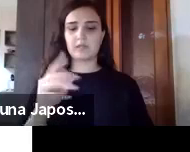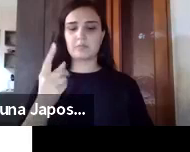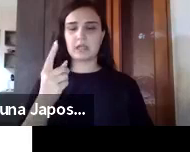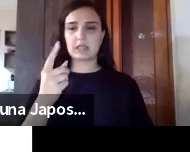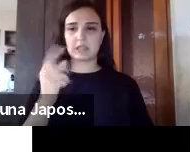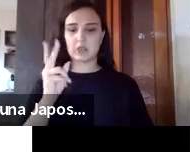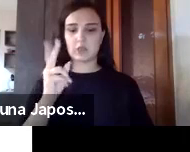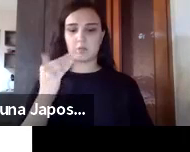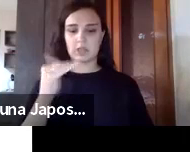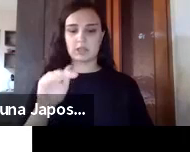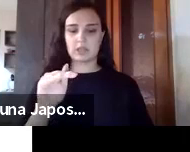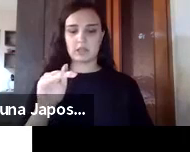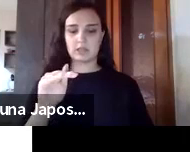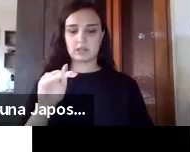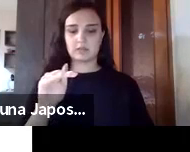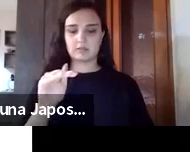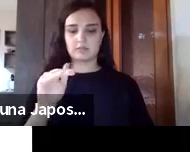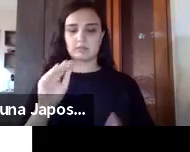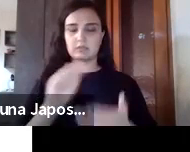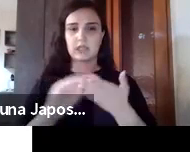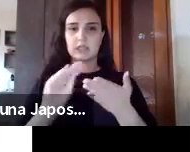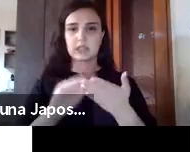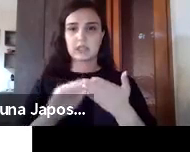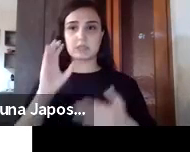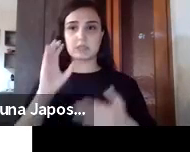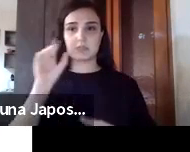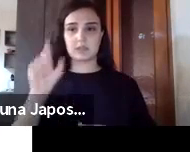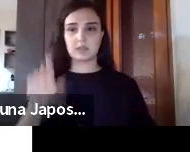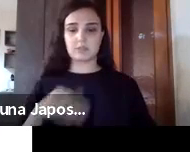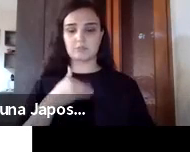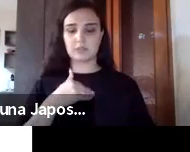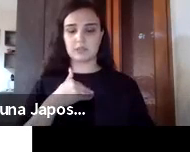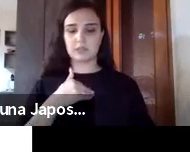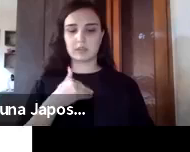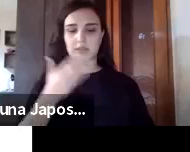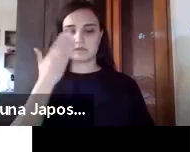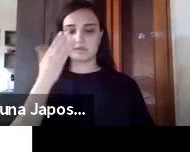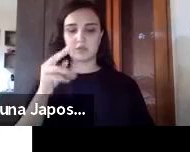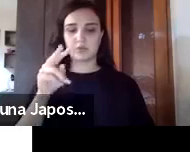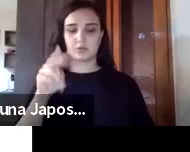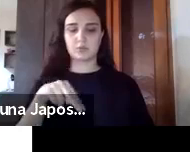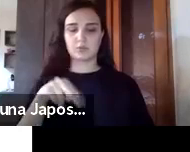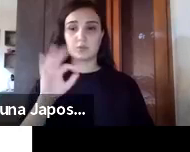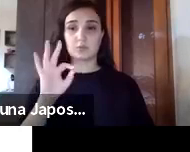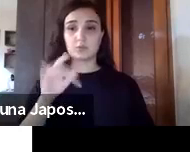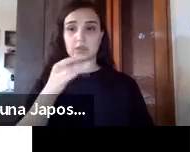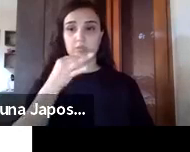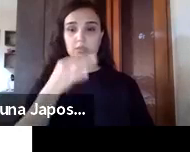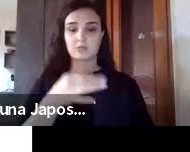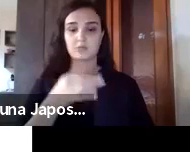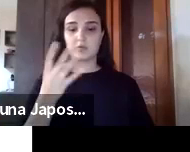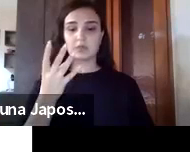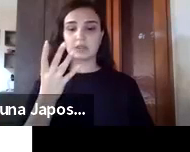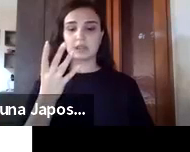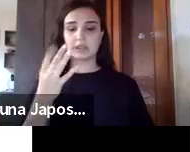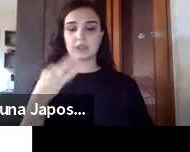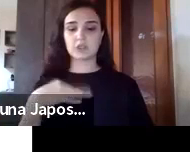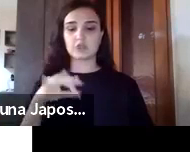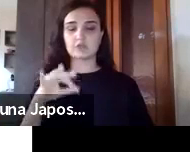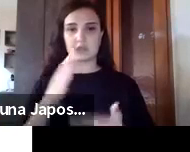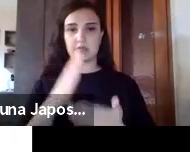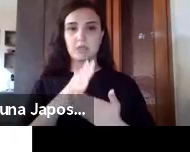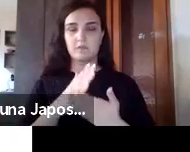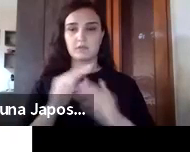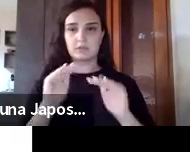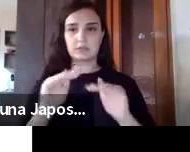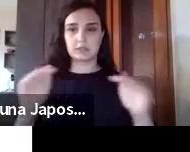კომენტარი დაწერა ჩვენ მოსვენელმა და მინდა რომ წავიკითხო, ზუსტად მაგას ეხმიანება, ხო, რომ 4 შვილი მყავსო, ხო?